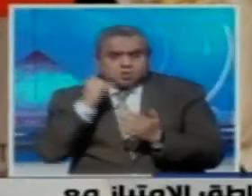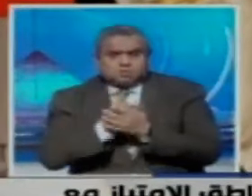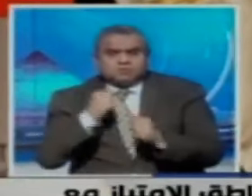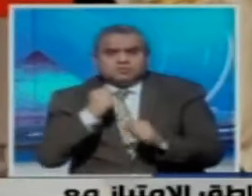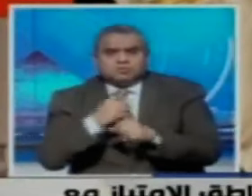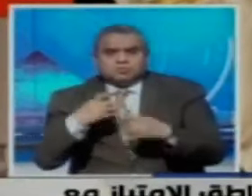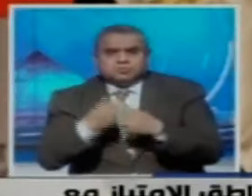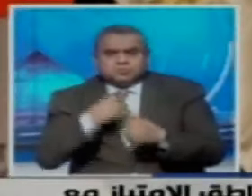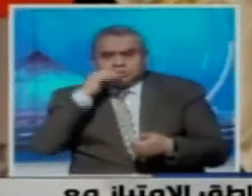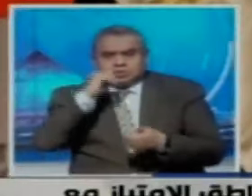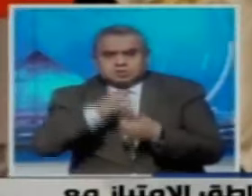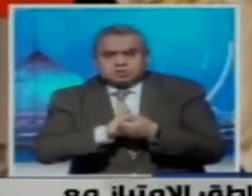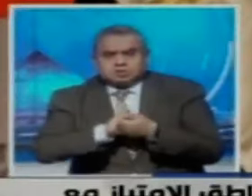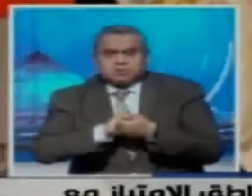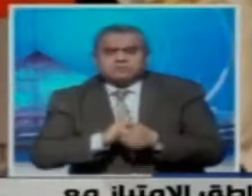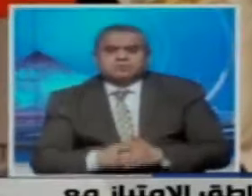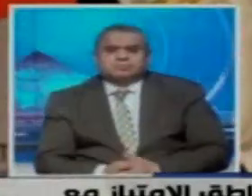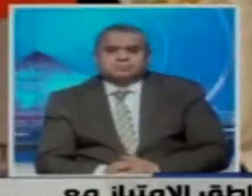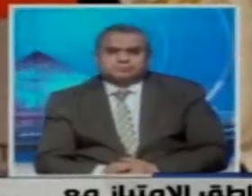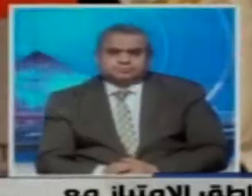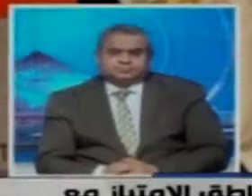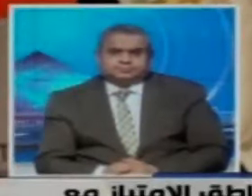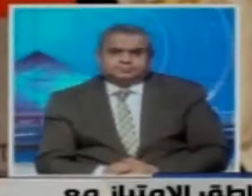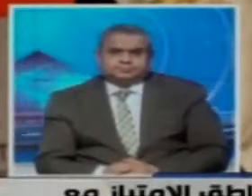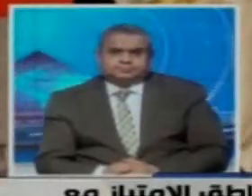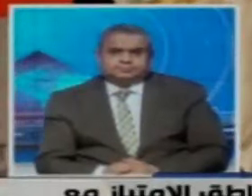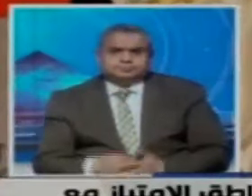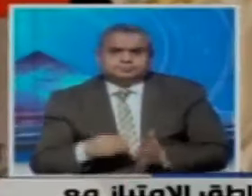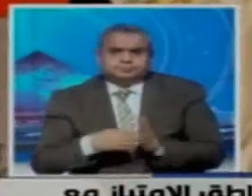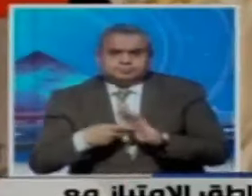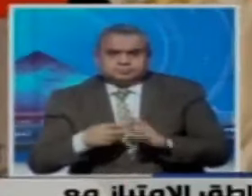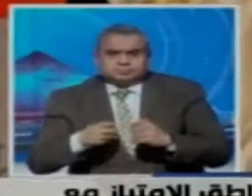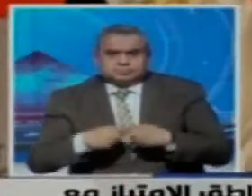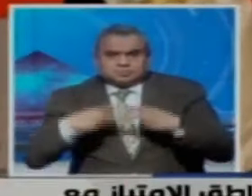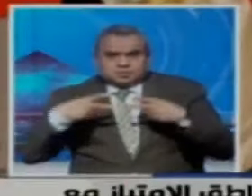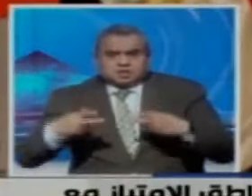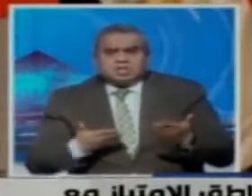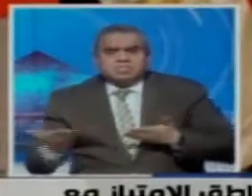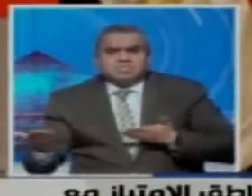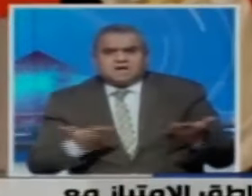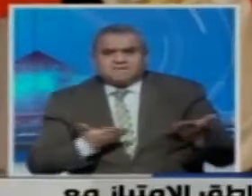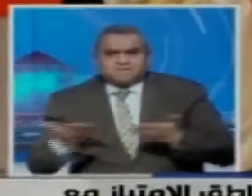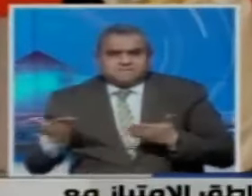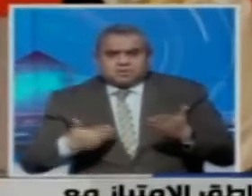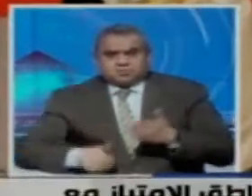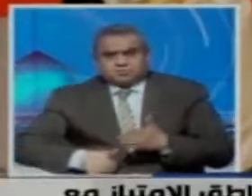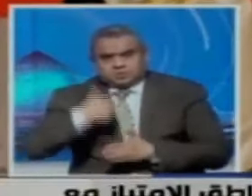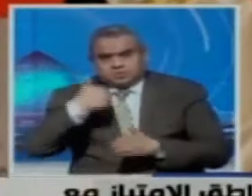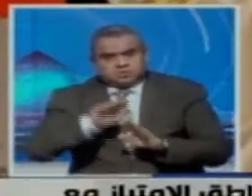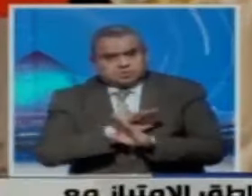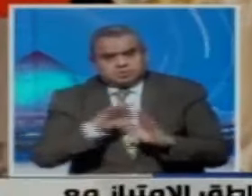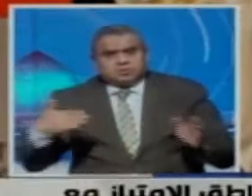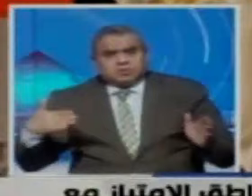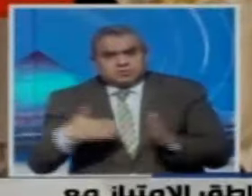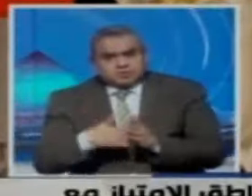لتمكننا من الوصول الى انهاء التفاوض والوصول الحقيقة